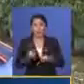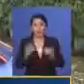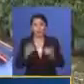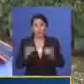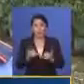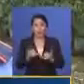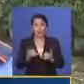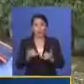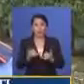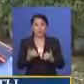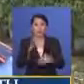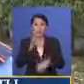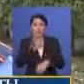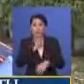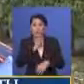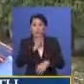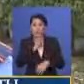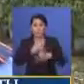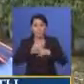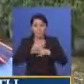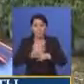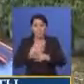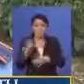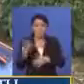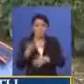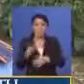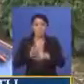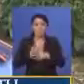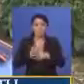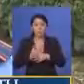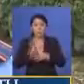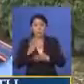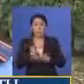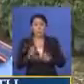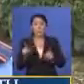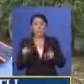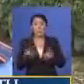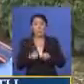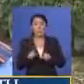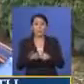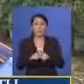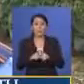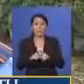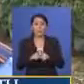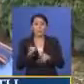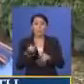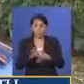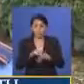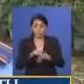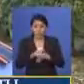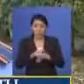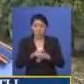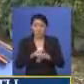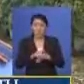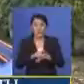кезде әйелдер қолдау орталығында қажетті көмек көрсетілуде. Сонымен қатар бірге және құжаттарды